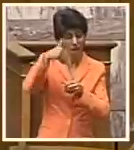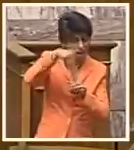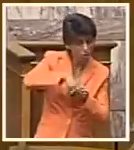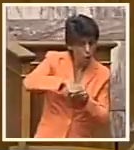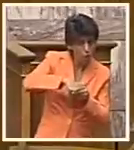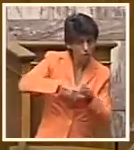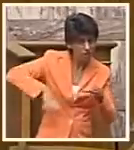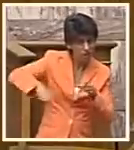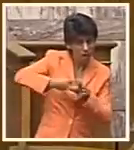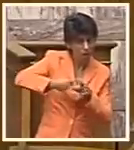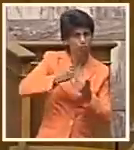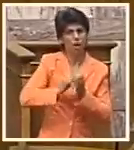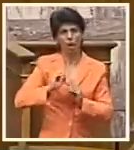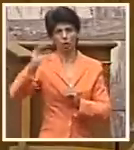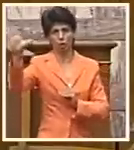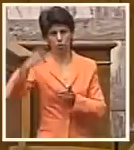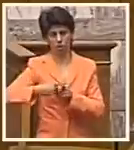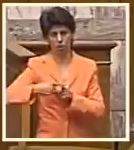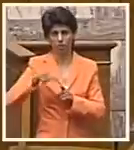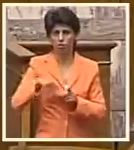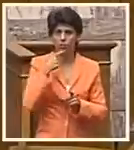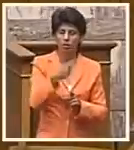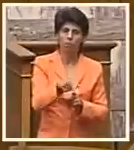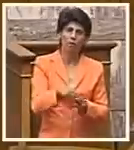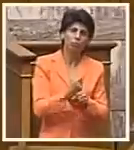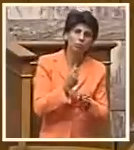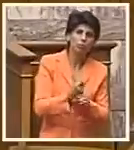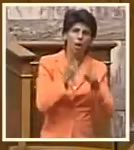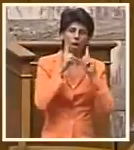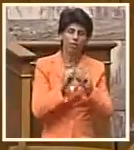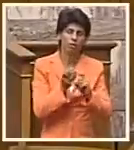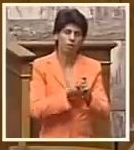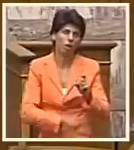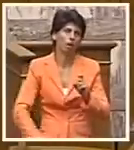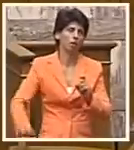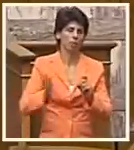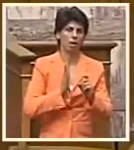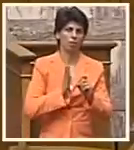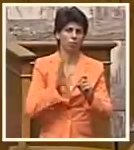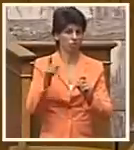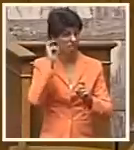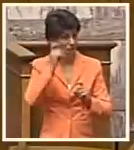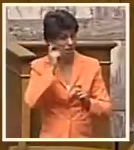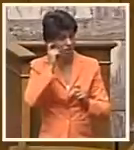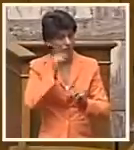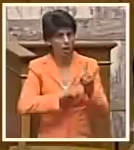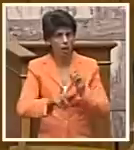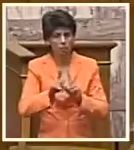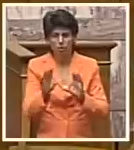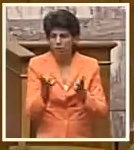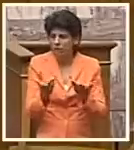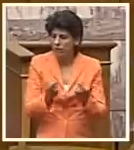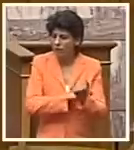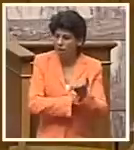εκτός Ελλάδας. Μιλάμε για ένα έργο και ένα καθήκον υπεράνθρωπο. Ας σκεφτεί κανείς τα εργαλεία που έχει στα χέρια